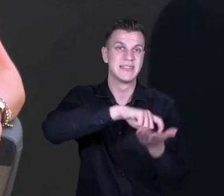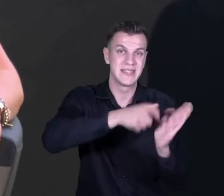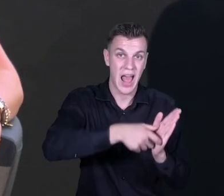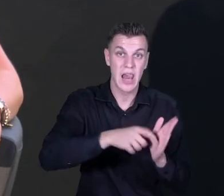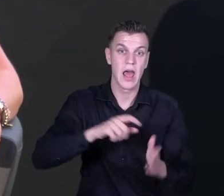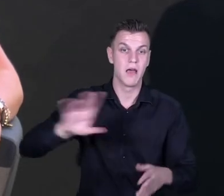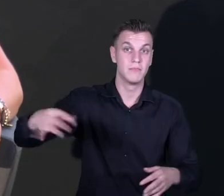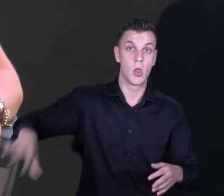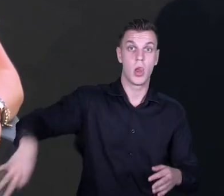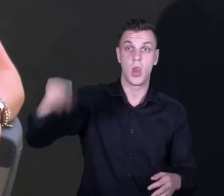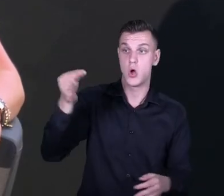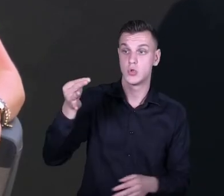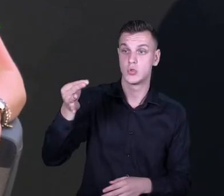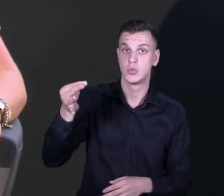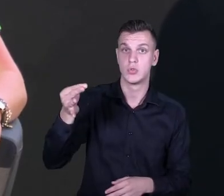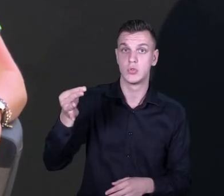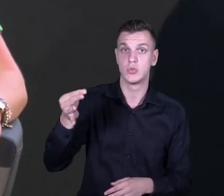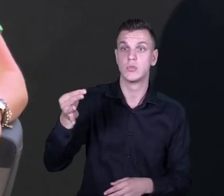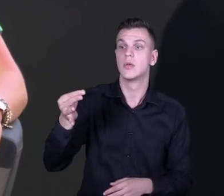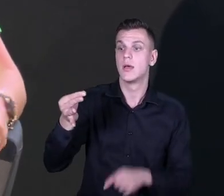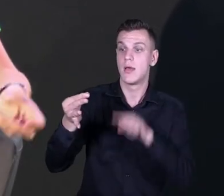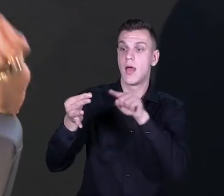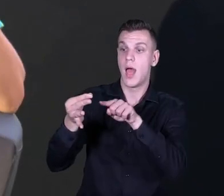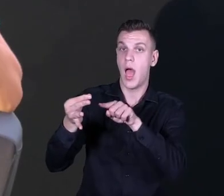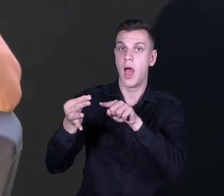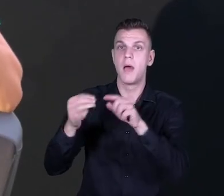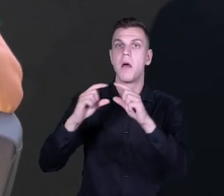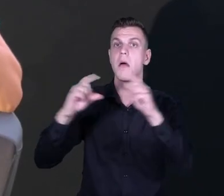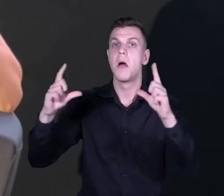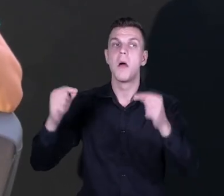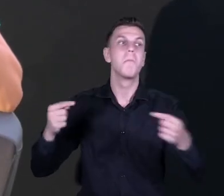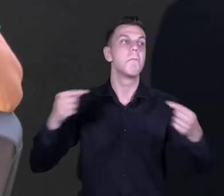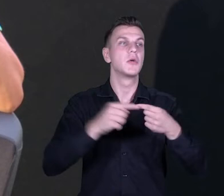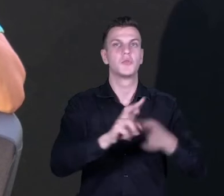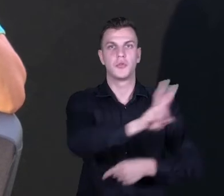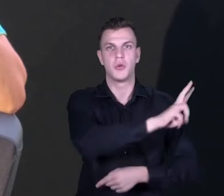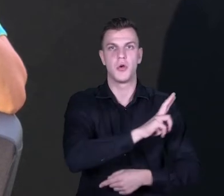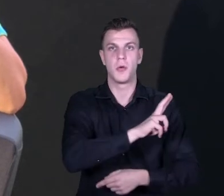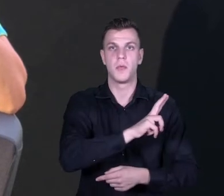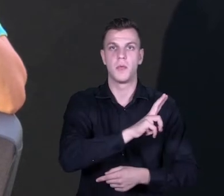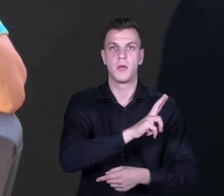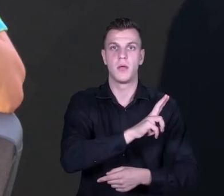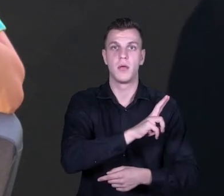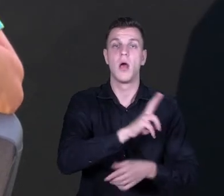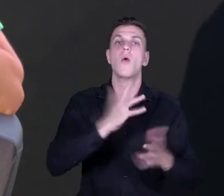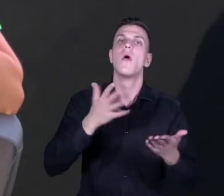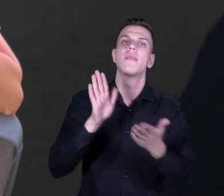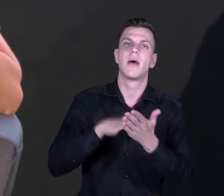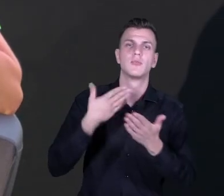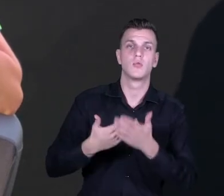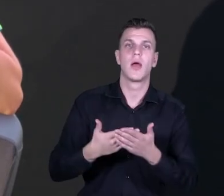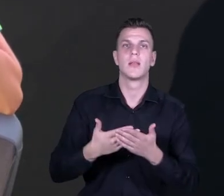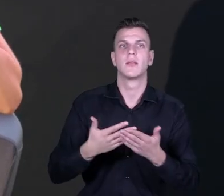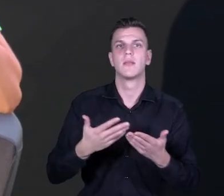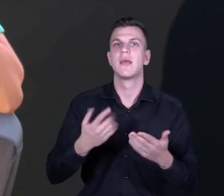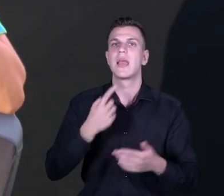to wtedy musieli znaleźć tą osobę, która do nich pasuje. Czyli ja mogłam bardzo szybko, w 5 minut dokonać podsumowania na przykład przypadków,